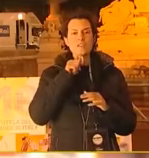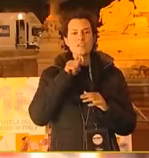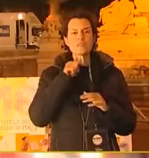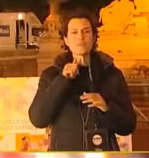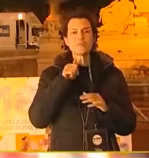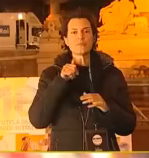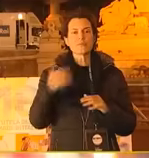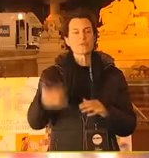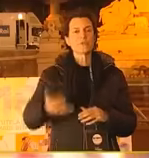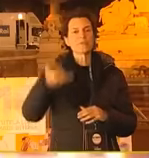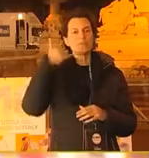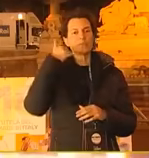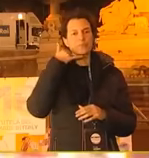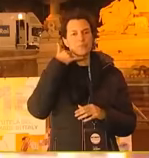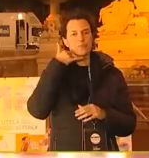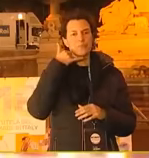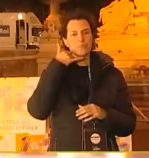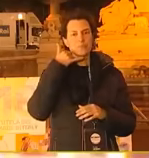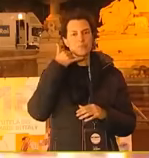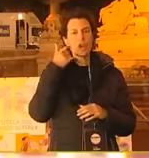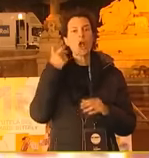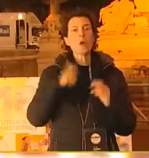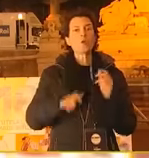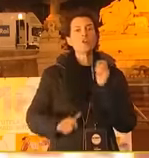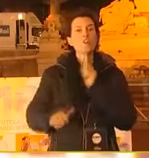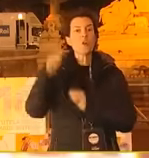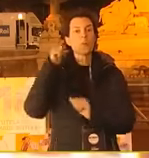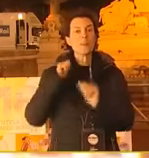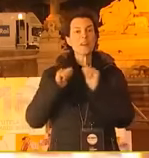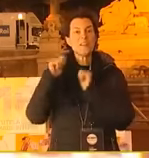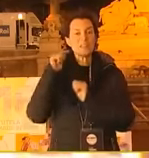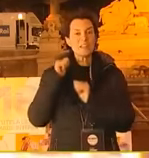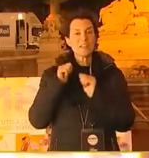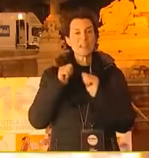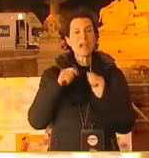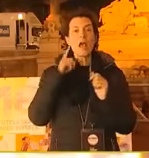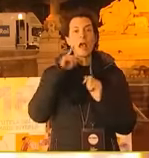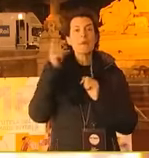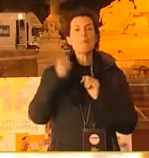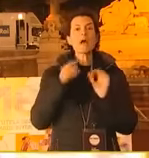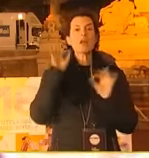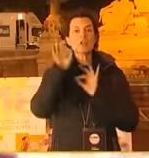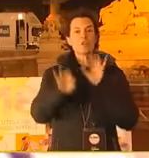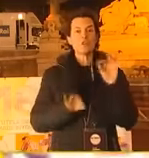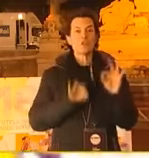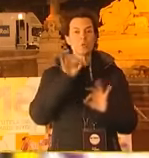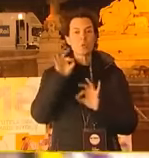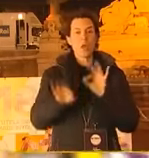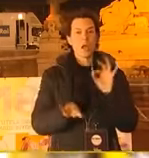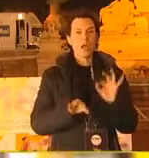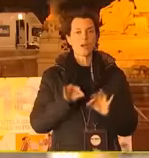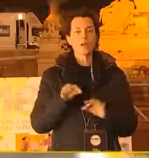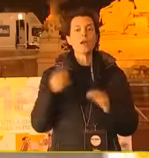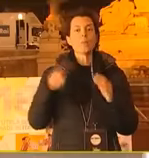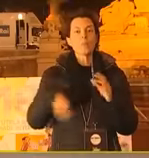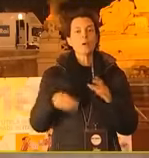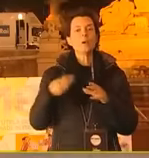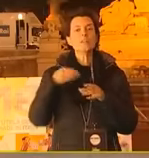telefonata. Perché prevenire è meglio che curare. Questo è il contenuto della